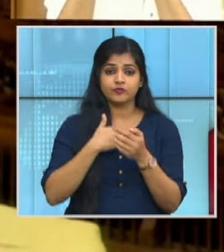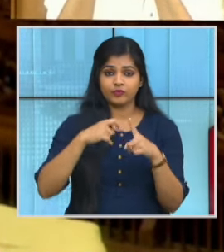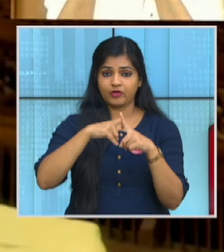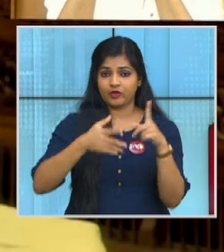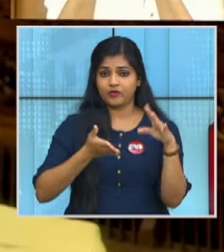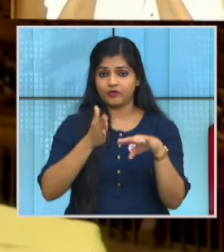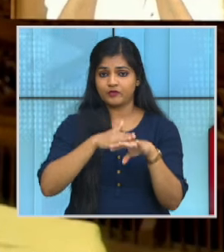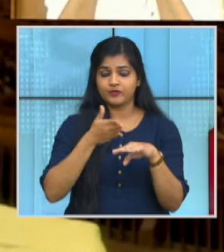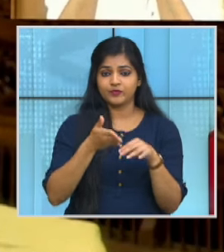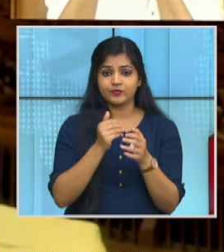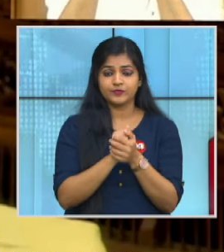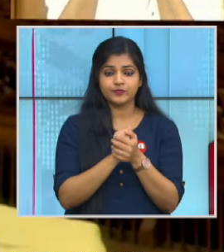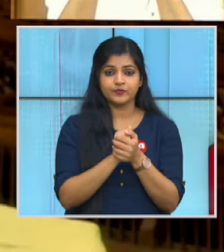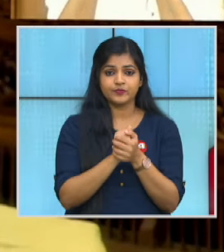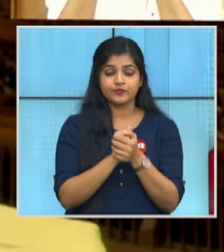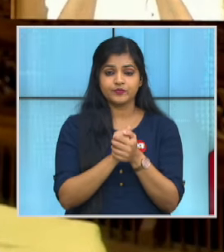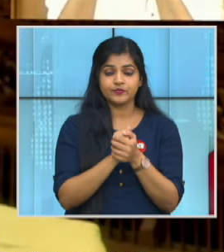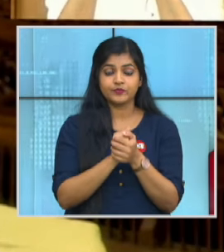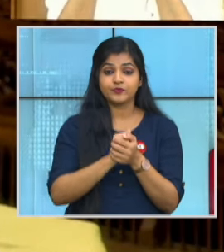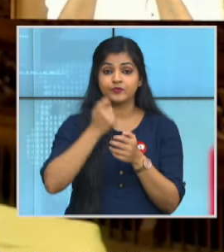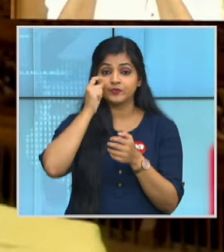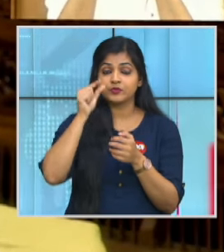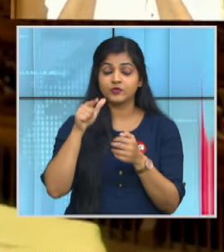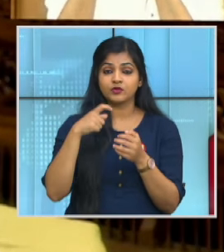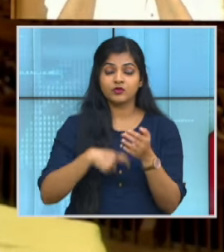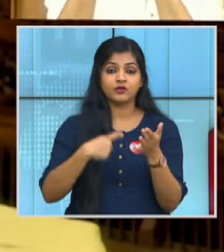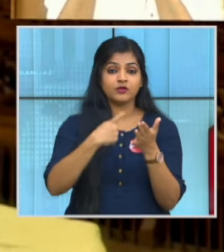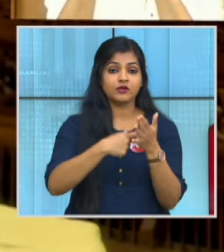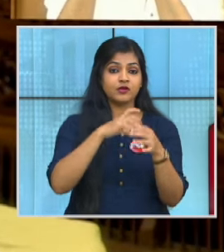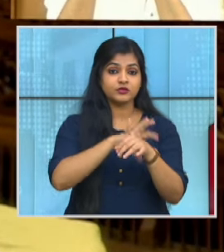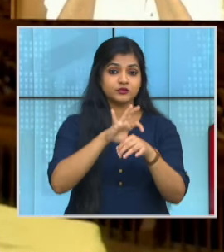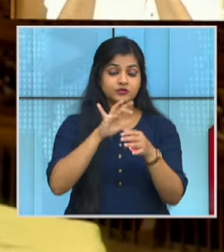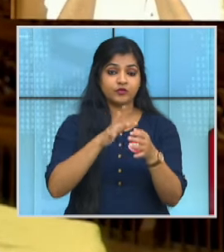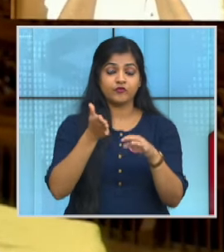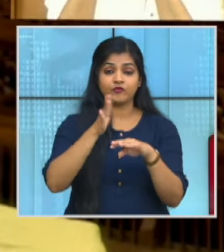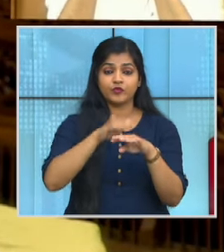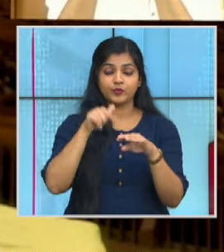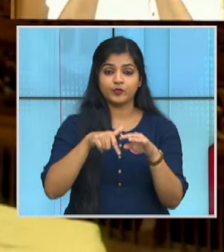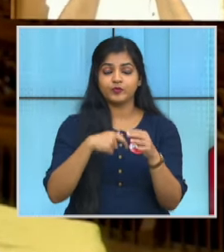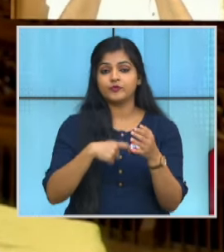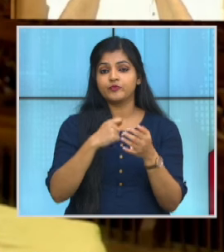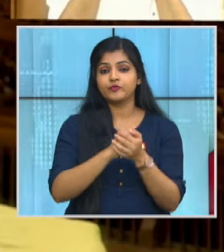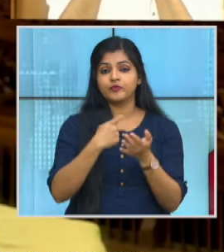നാട്ടുകാരനാണല്ലോ. അദ്ദേഹം രാജസ്ഥാനിൽ നിന്നുള്ള രാജ്യസഭാംഗമായിരുന്നു.